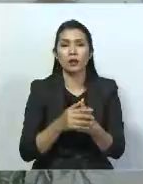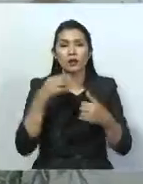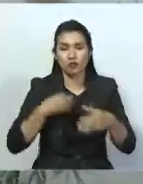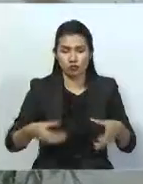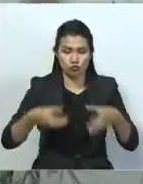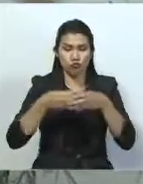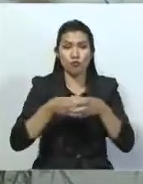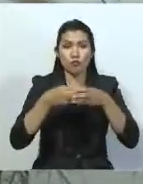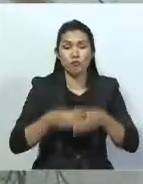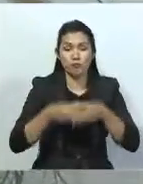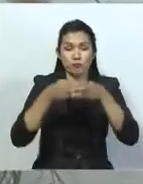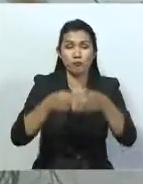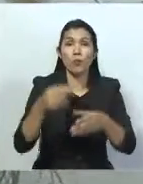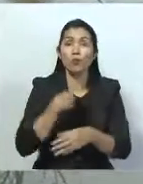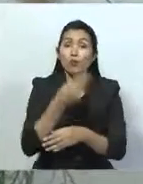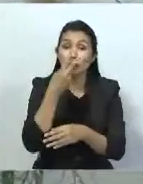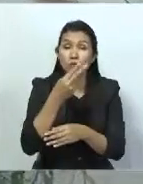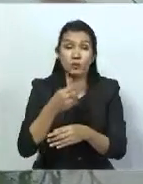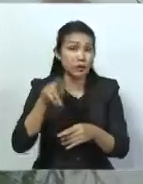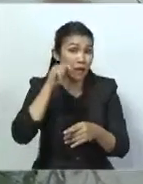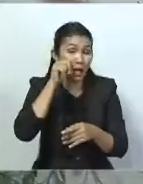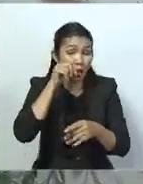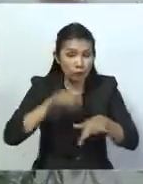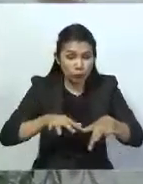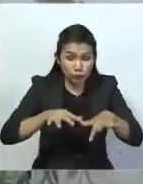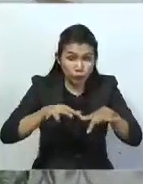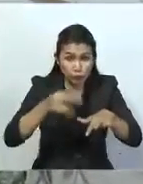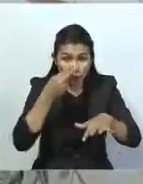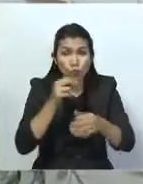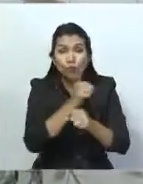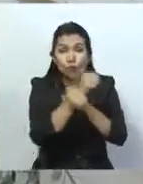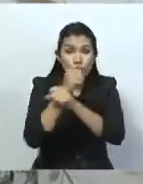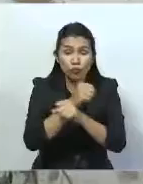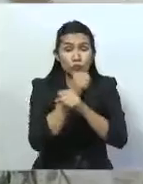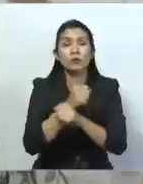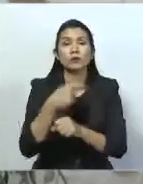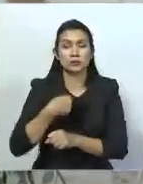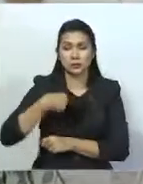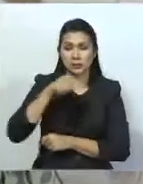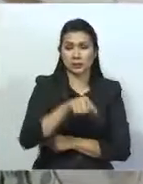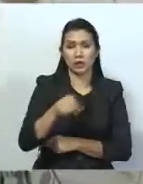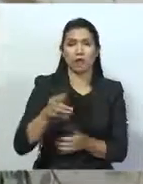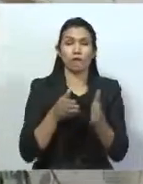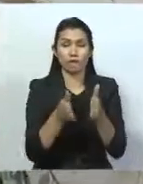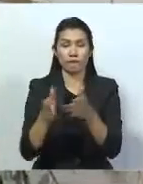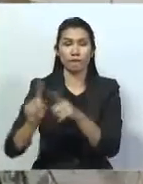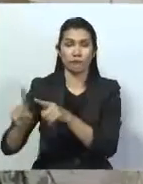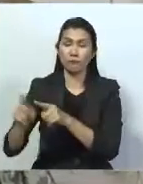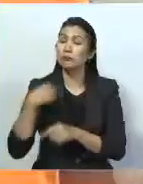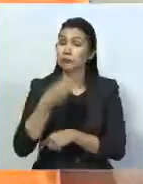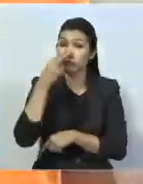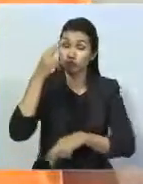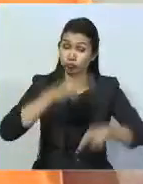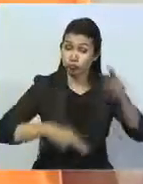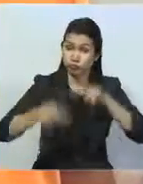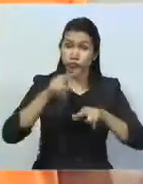พร้อมคณะวันนี้ก็ลงพื้นที่ไปเฝ้าติดตามสถานการณ์ระดับน้ำเพื่อแก้ไขปัญหาน้ำท่วมขังมีการสั่งการค่ะให้ติดตามสถานการณ์น้ำกันอย่